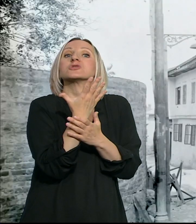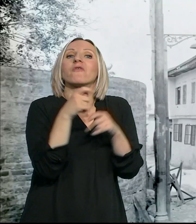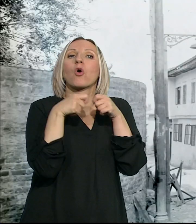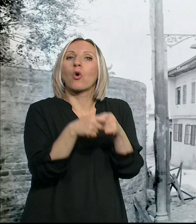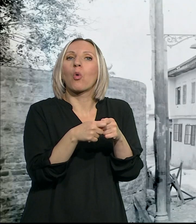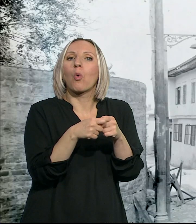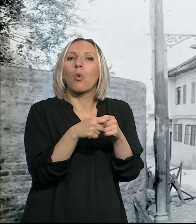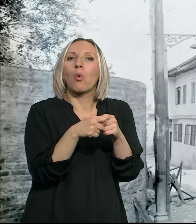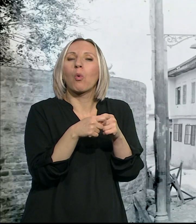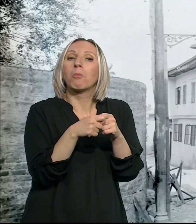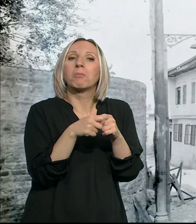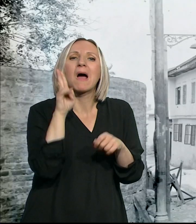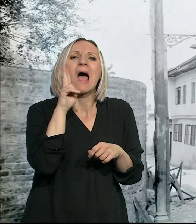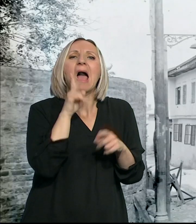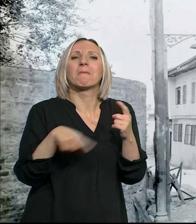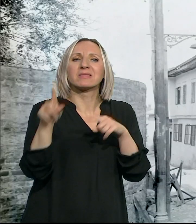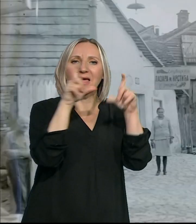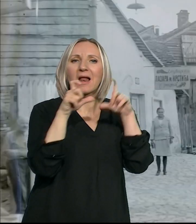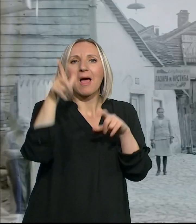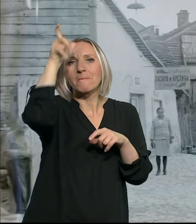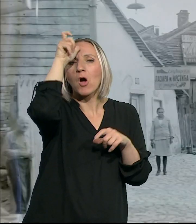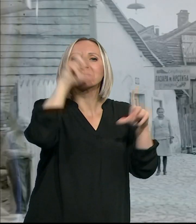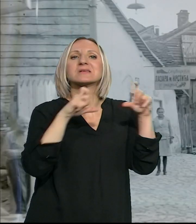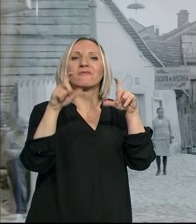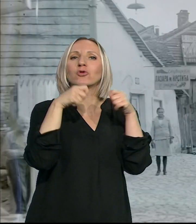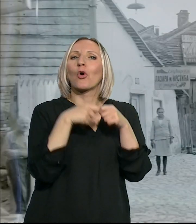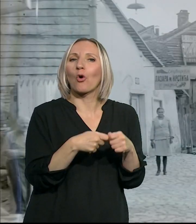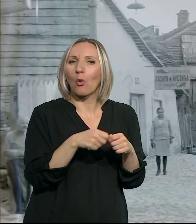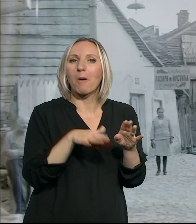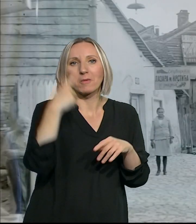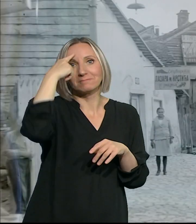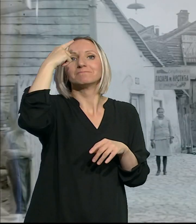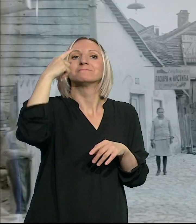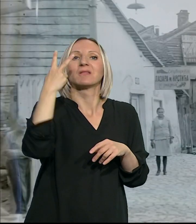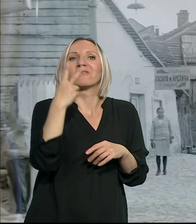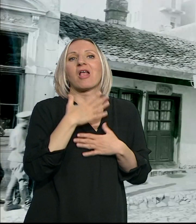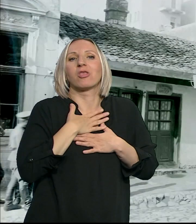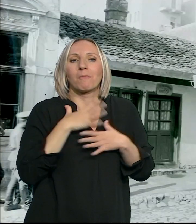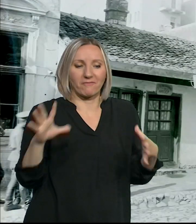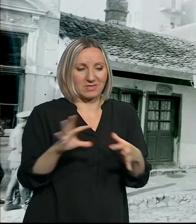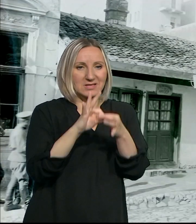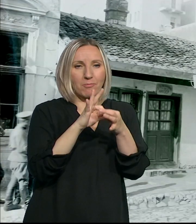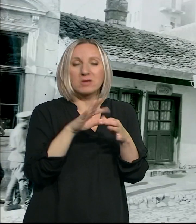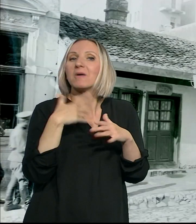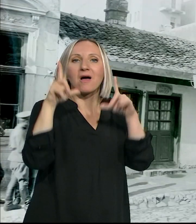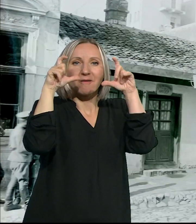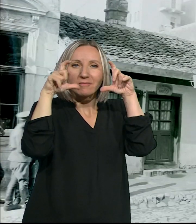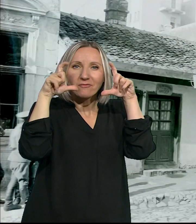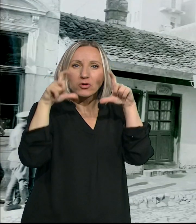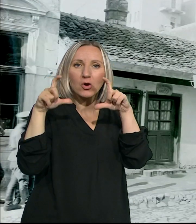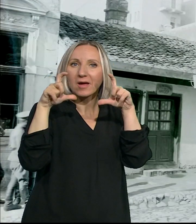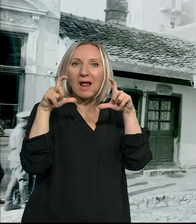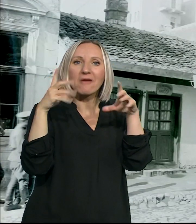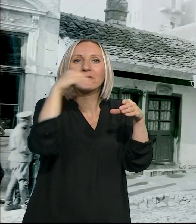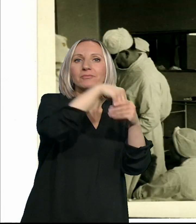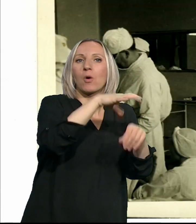fotografa pod nazivom Beogradski fotoklub. Ubrzo potom se dosetio da spoji dve ljubavi, pa je tako fotografiju prvi uveo u